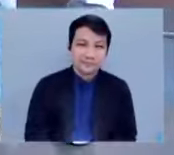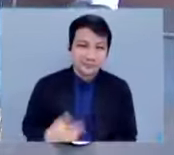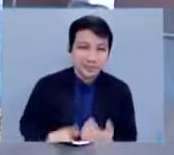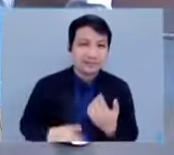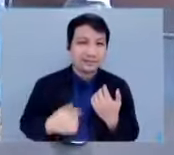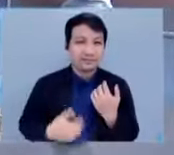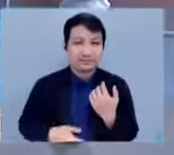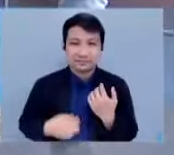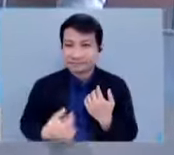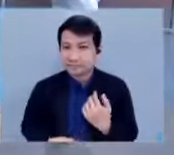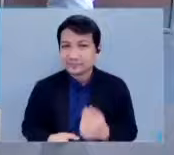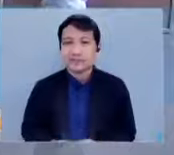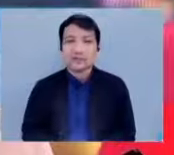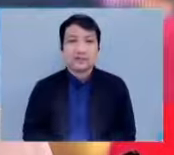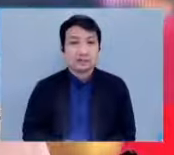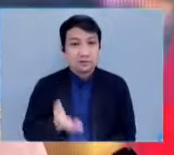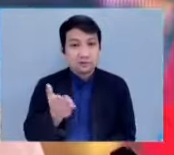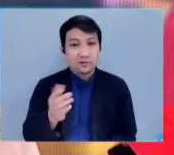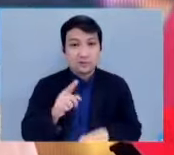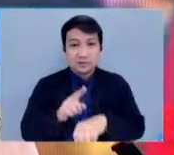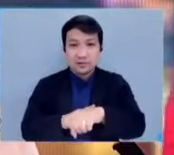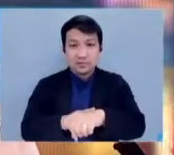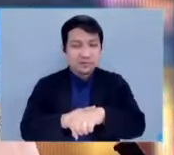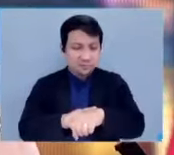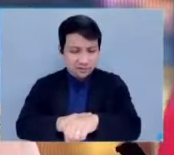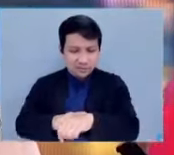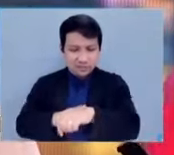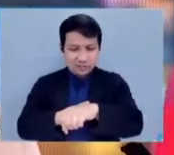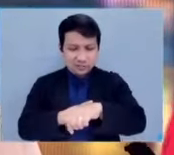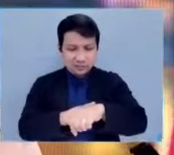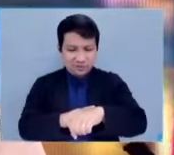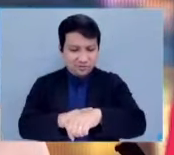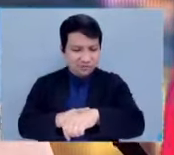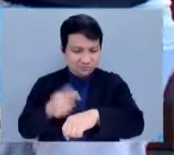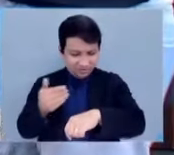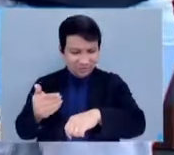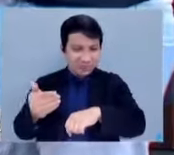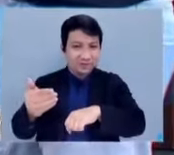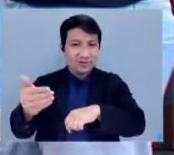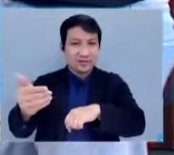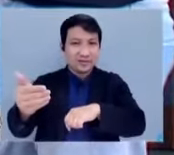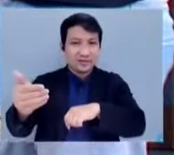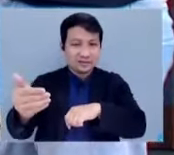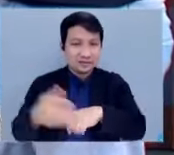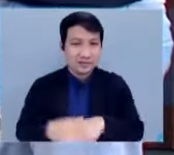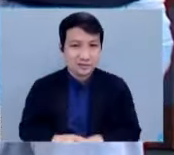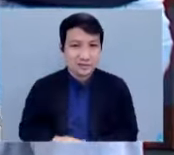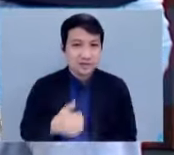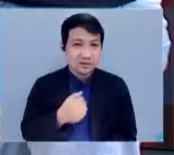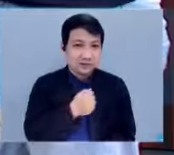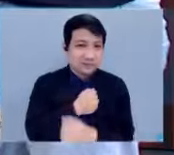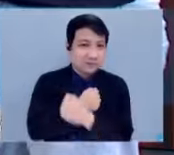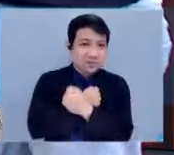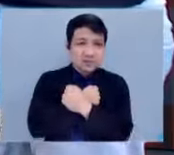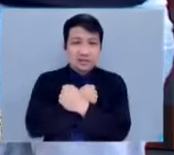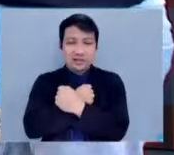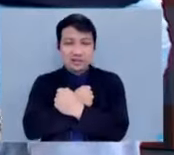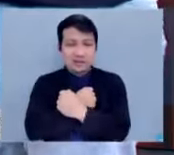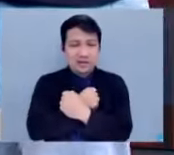kapili Ang oras ay hindi humihinto pag ibigay hindi